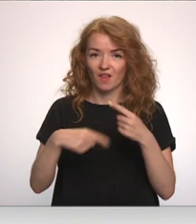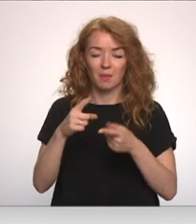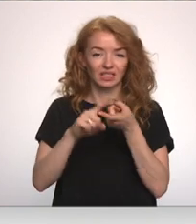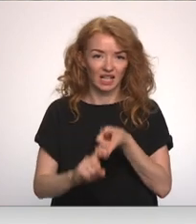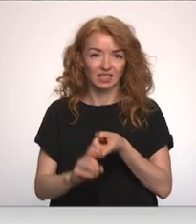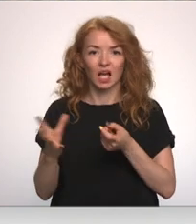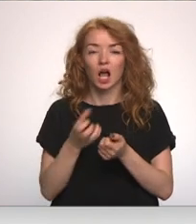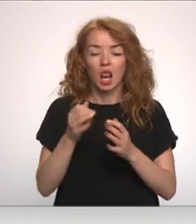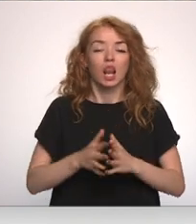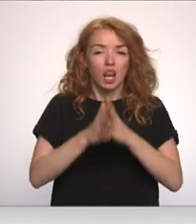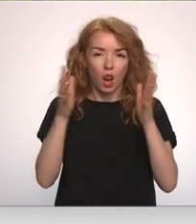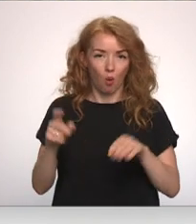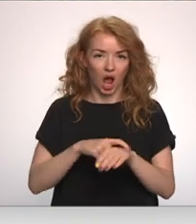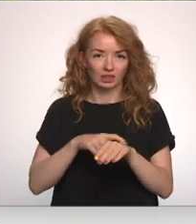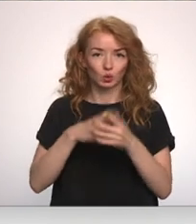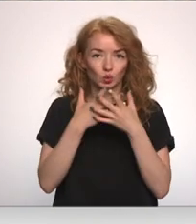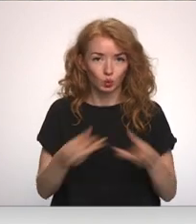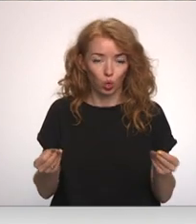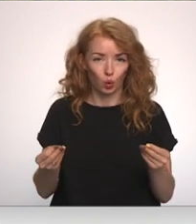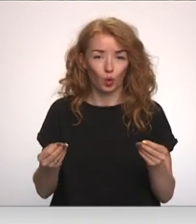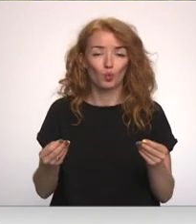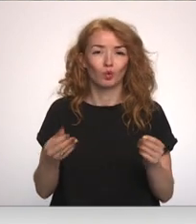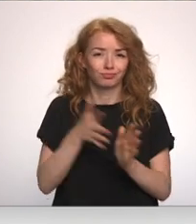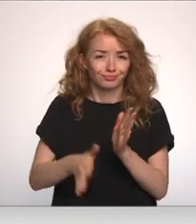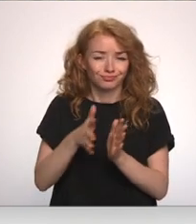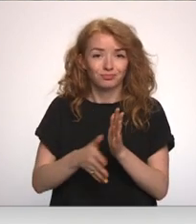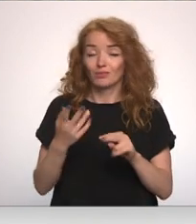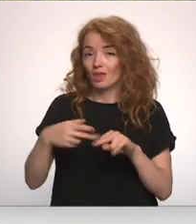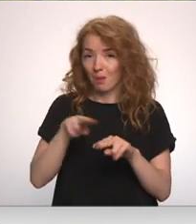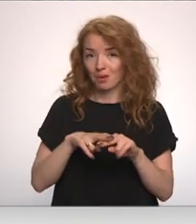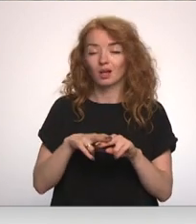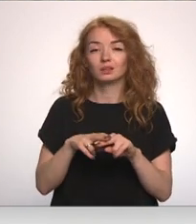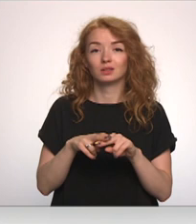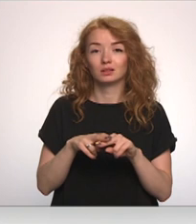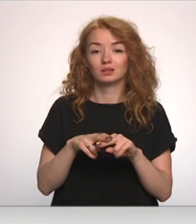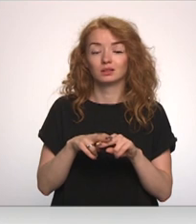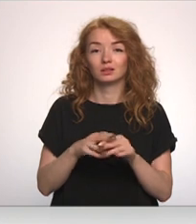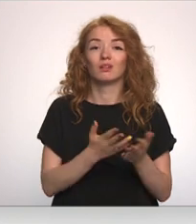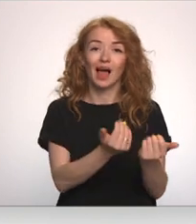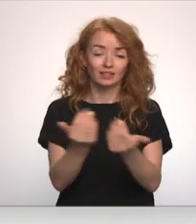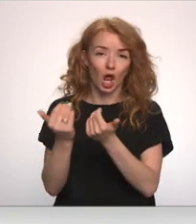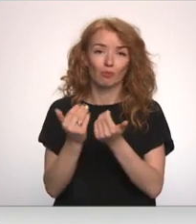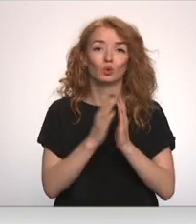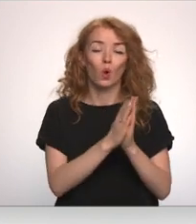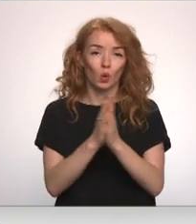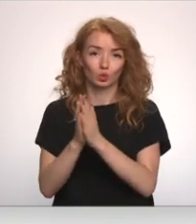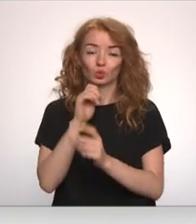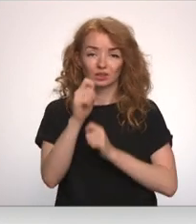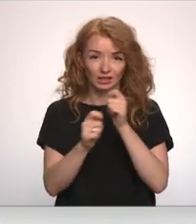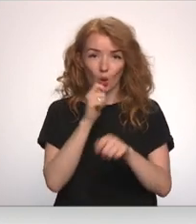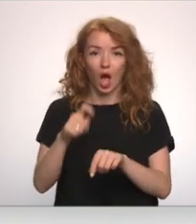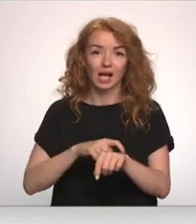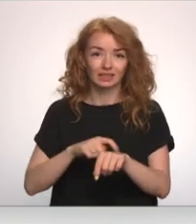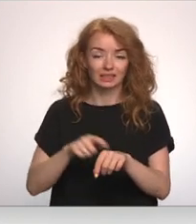saistīts ar diezgan lielu asiņu zudumu. Un tādēļ arī aicinājums būtu tomēr ziedot